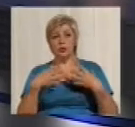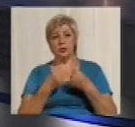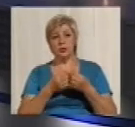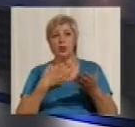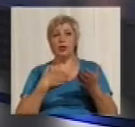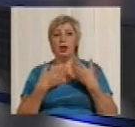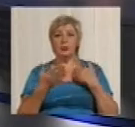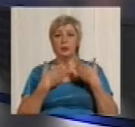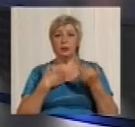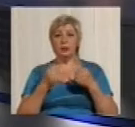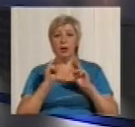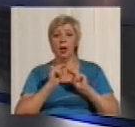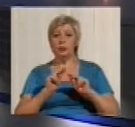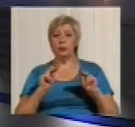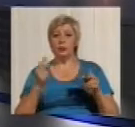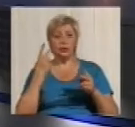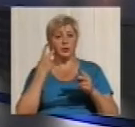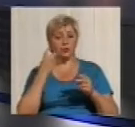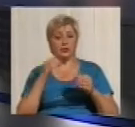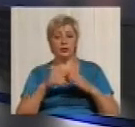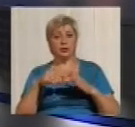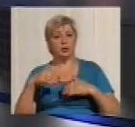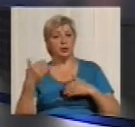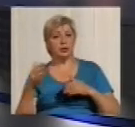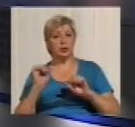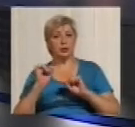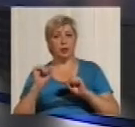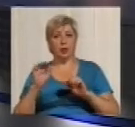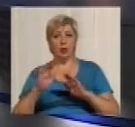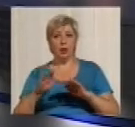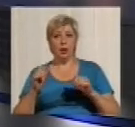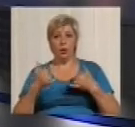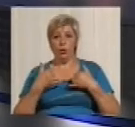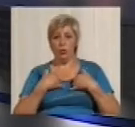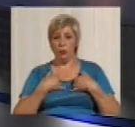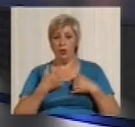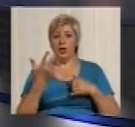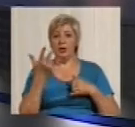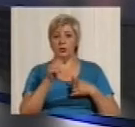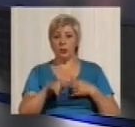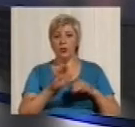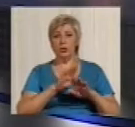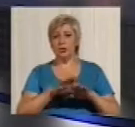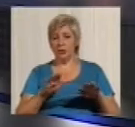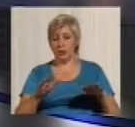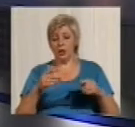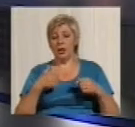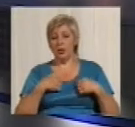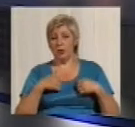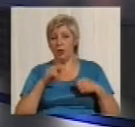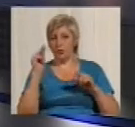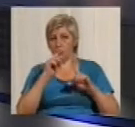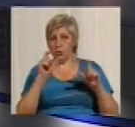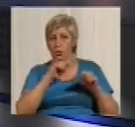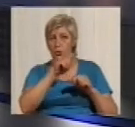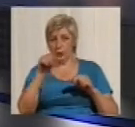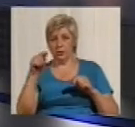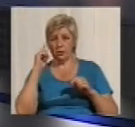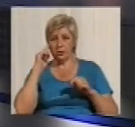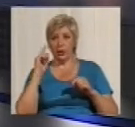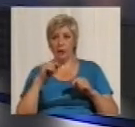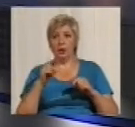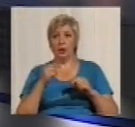завжди на стороні дітей. Тобто це мені є чим порівнювати, у мене троє дітей, я так школи міста знаю. То здесь дійсно достойна